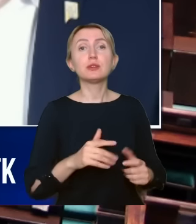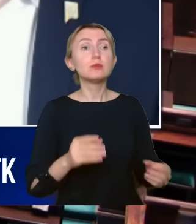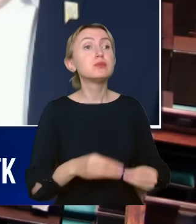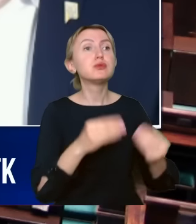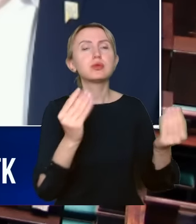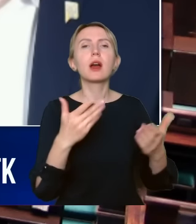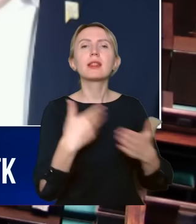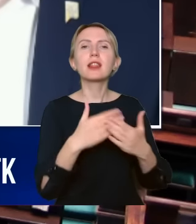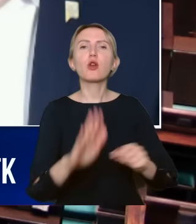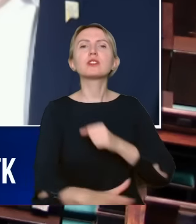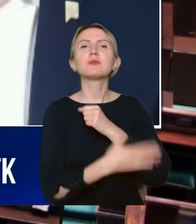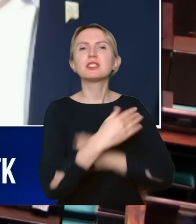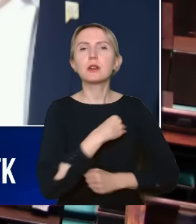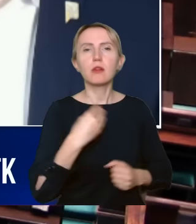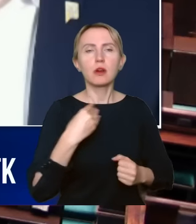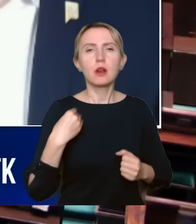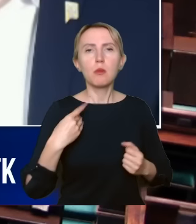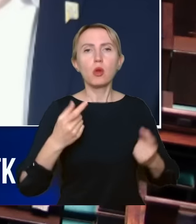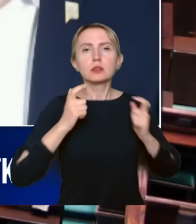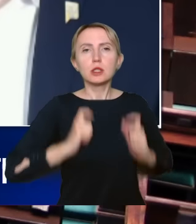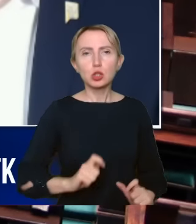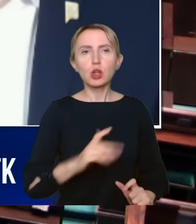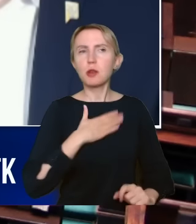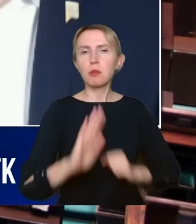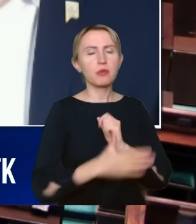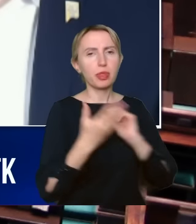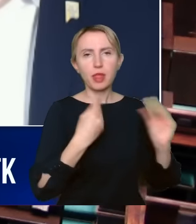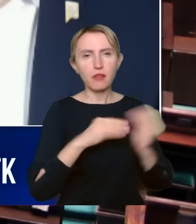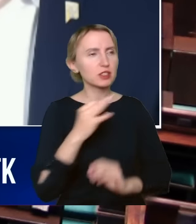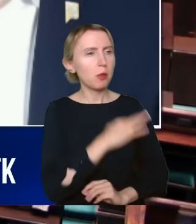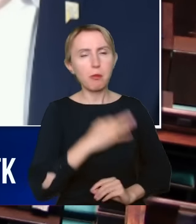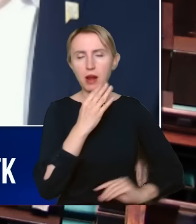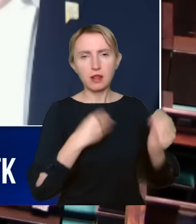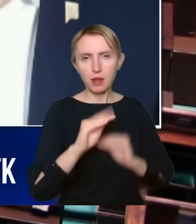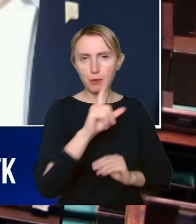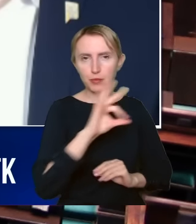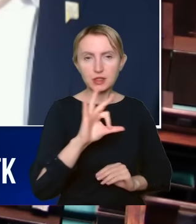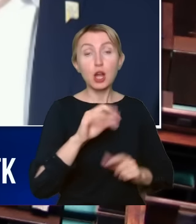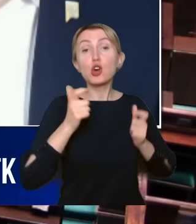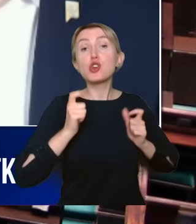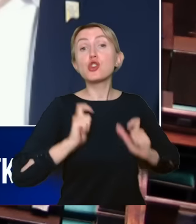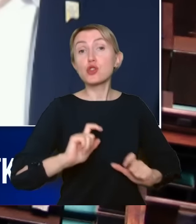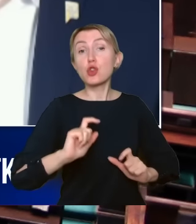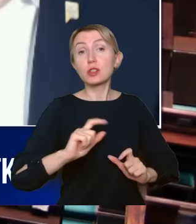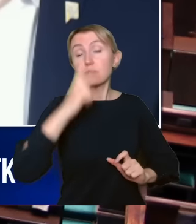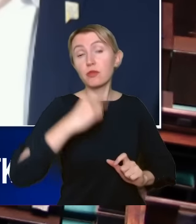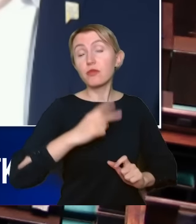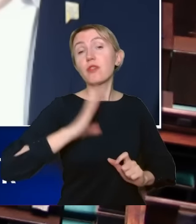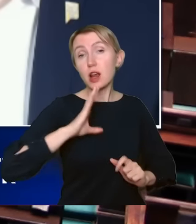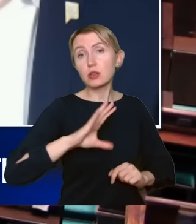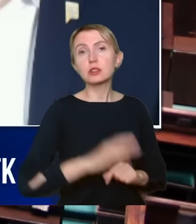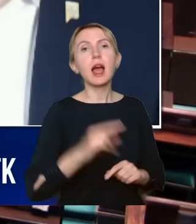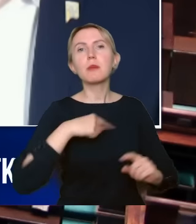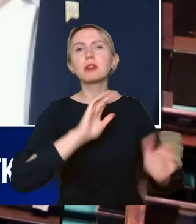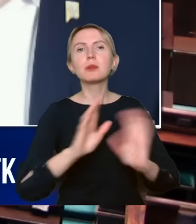mamy najwyższe i to rekordowe wśród wszystkich partii politycznych w Polsce, dlatego rolnicy nas doceniają, ale my dbamy o to, aby żaden